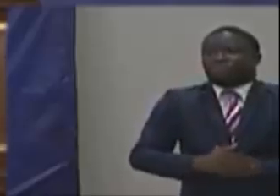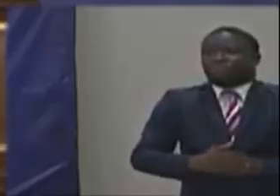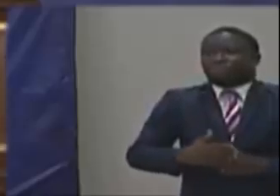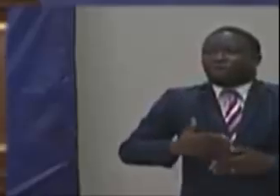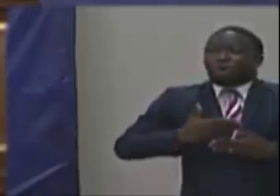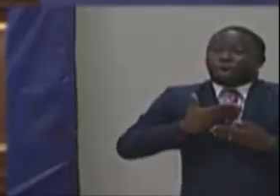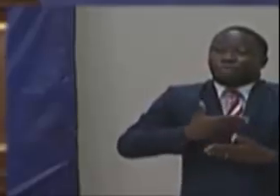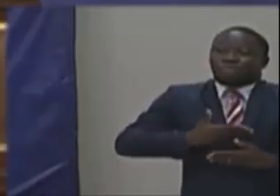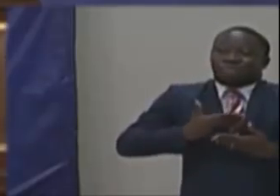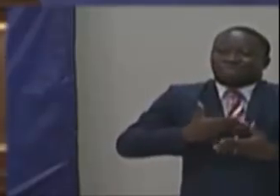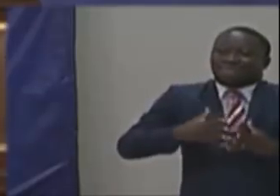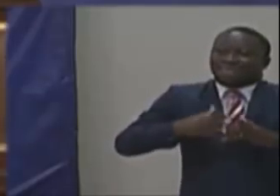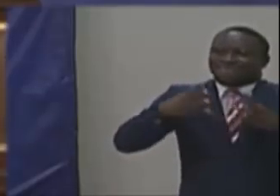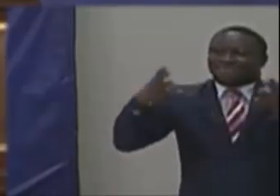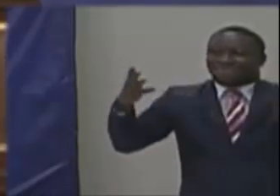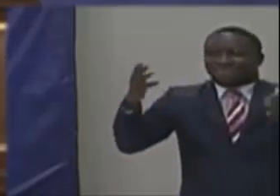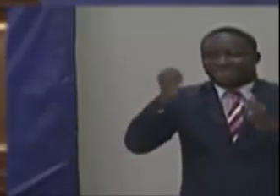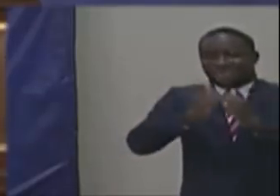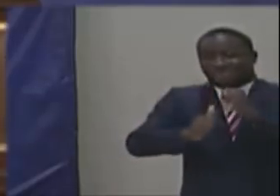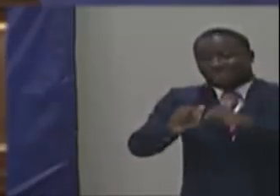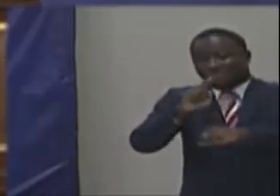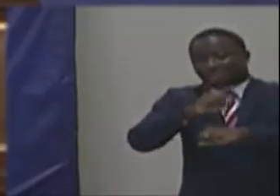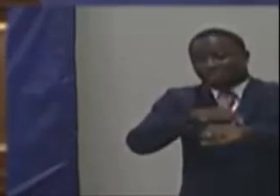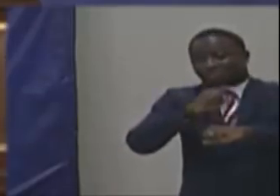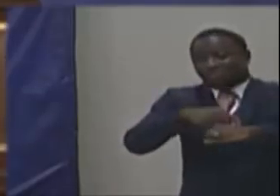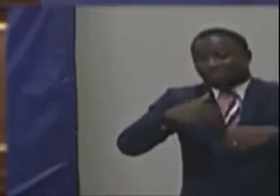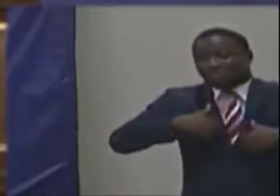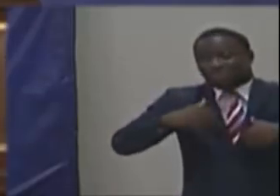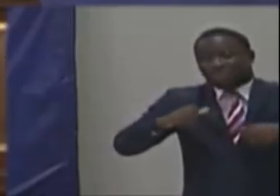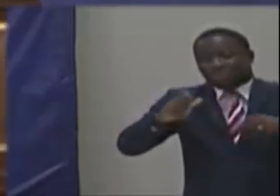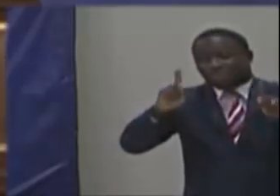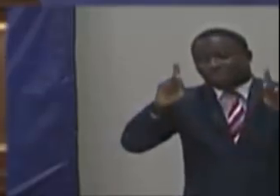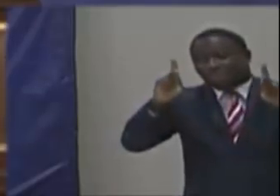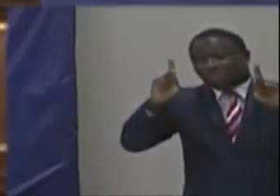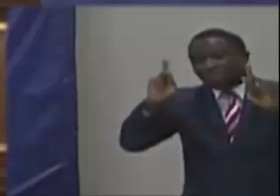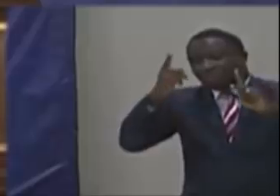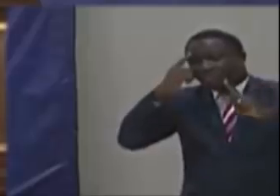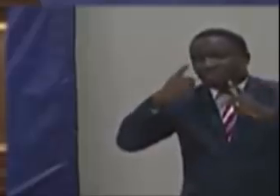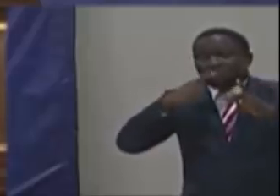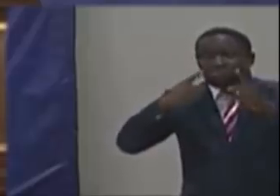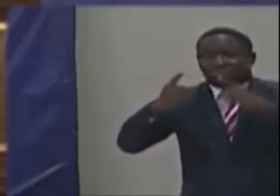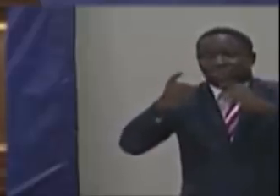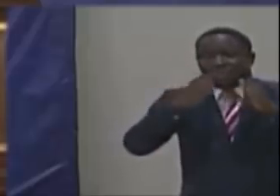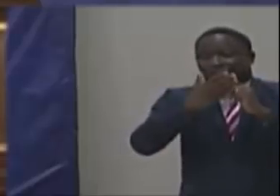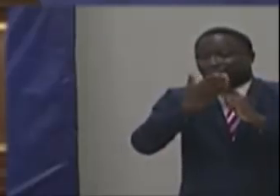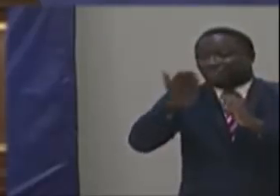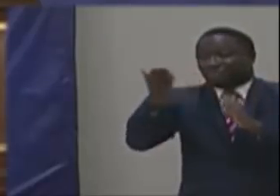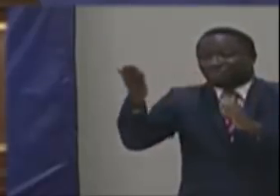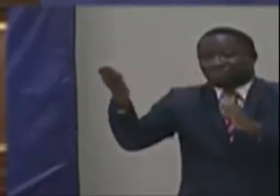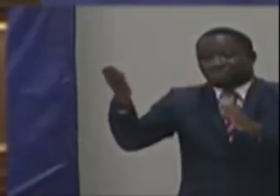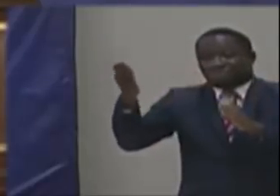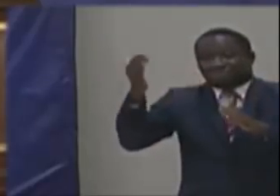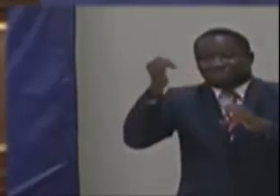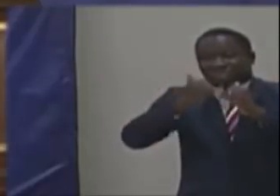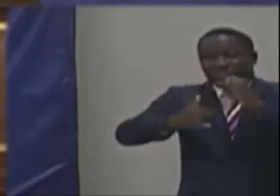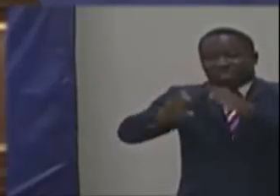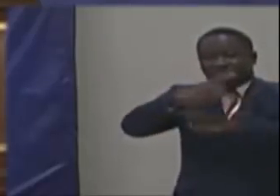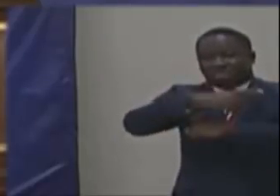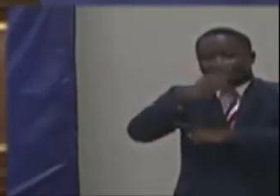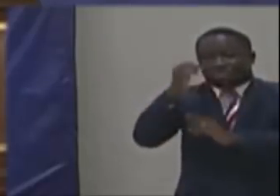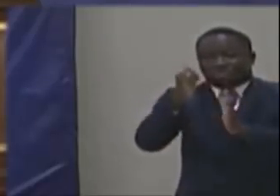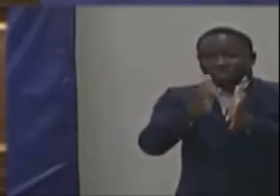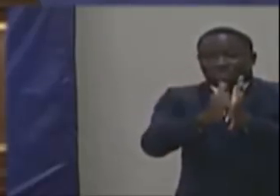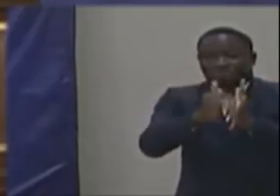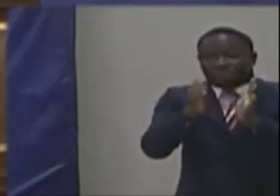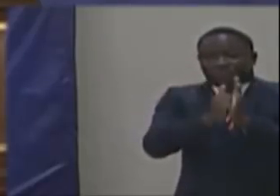Je suis content en pile chaque fois que j'ai une occasion pour me parler avec nous dans les derniers jours. Il